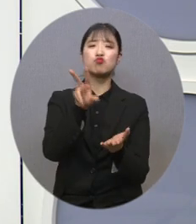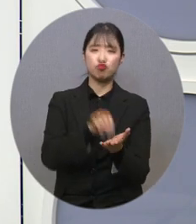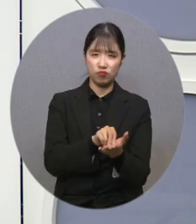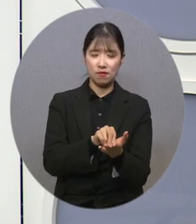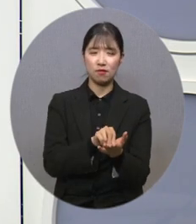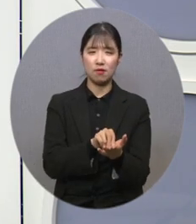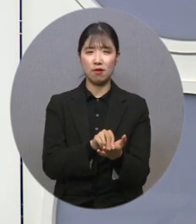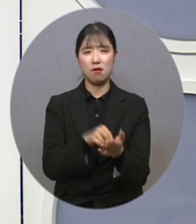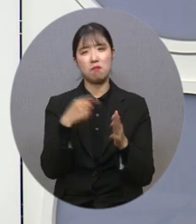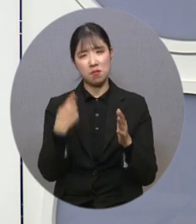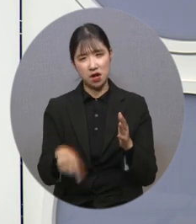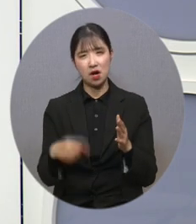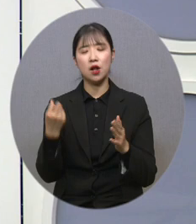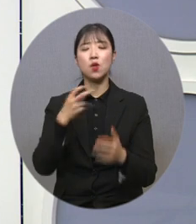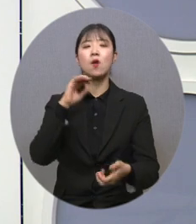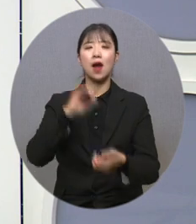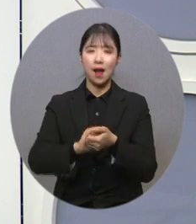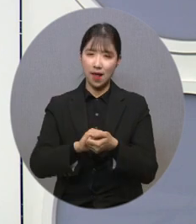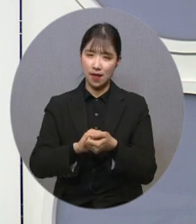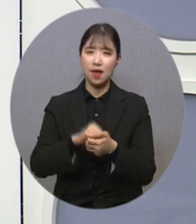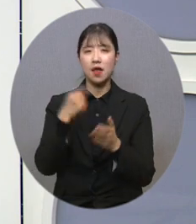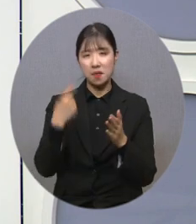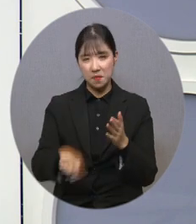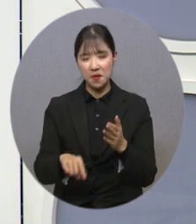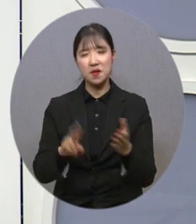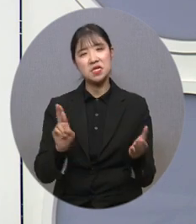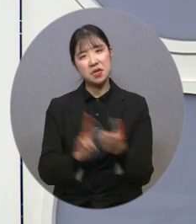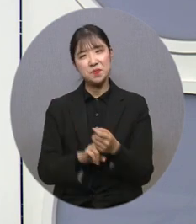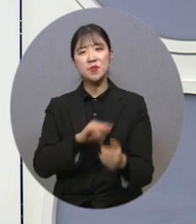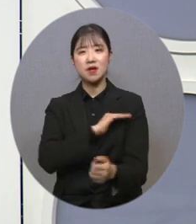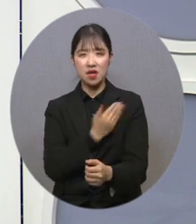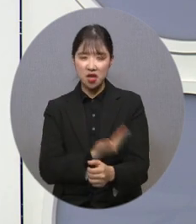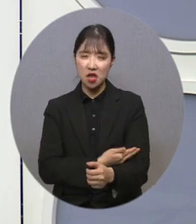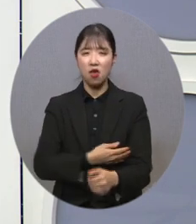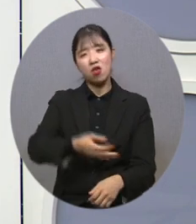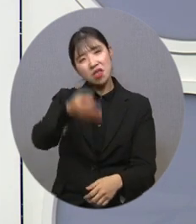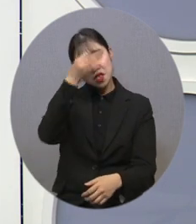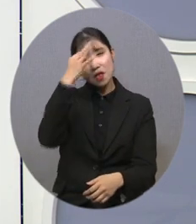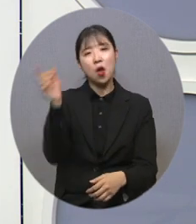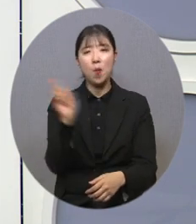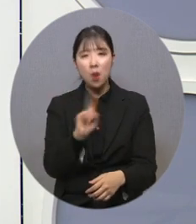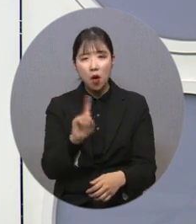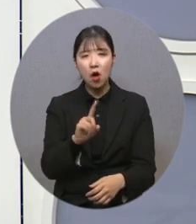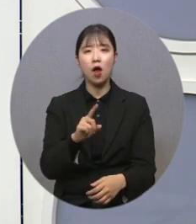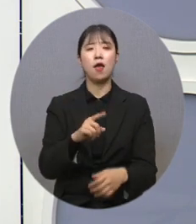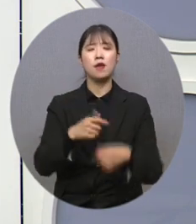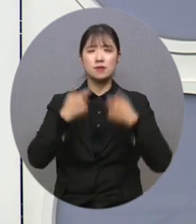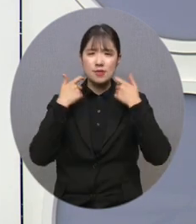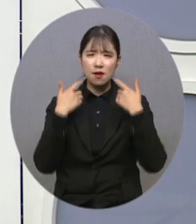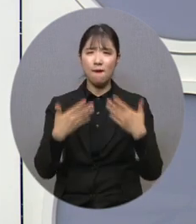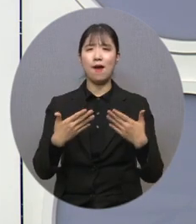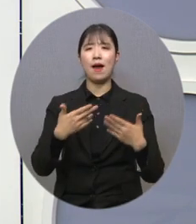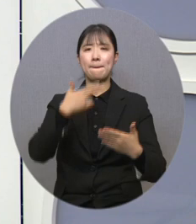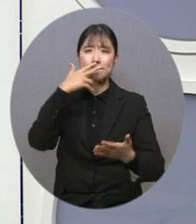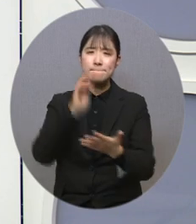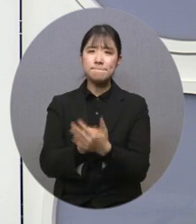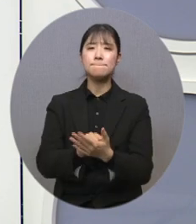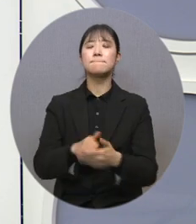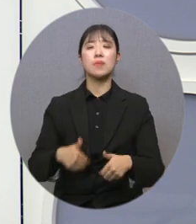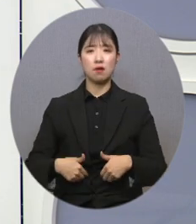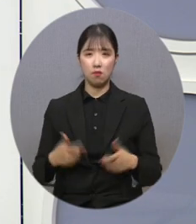문제점과 한계와 또 잠재력과 능력이 무엇인가를 정확히 파악해야 된다고 생각을